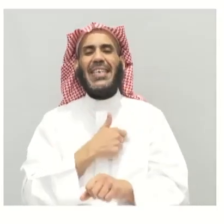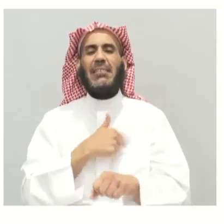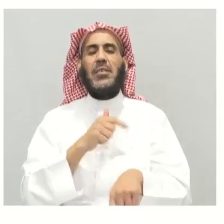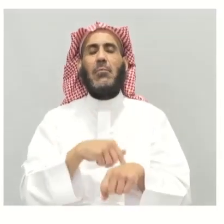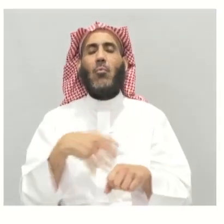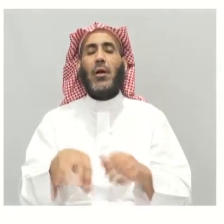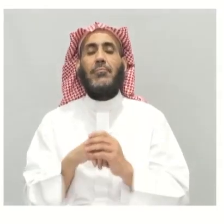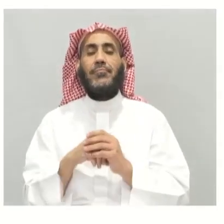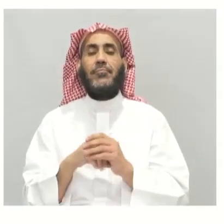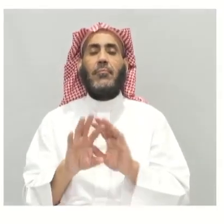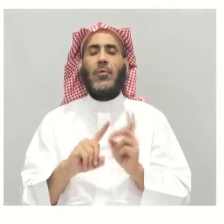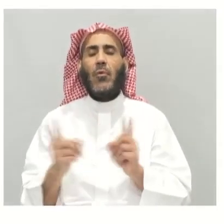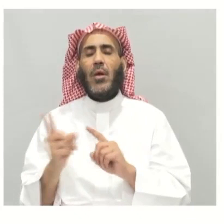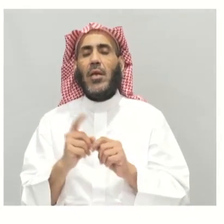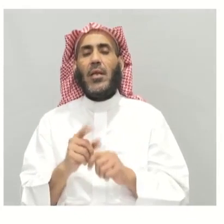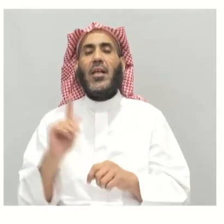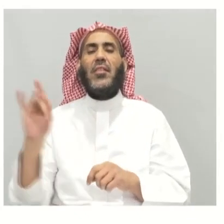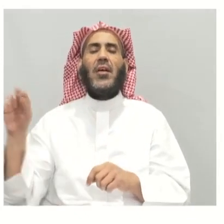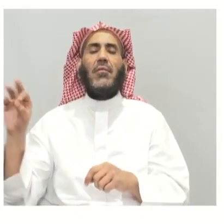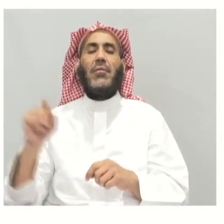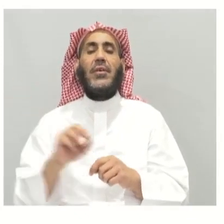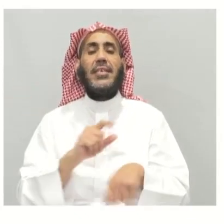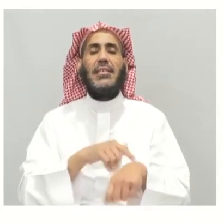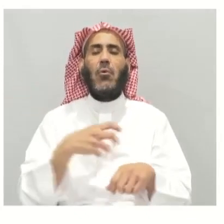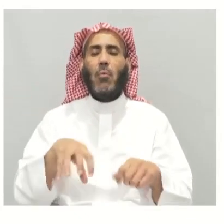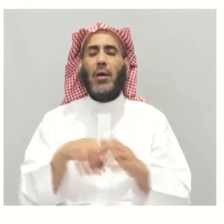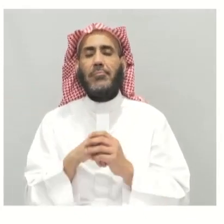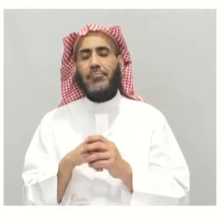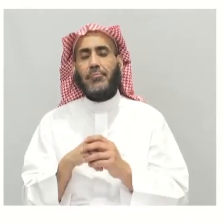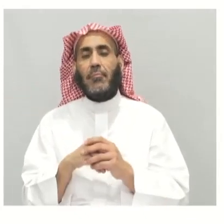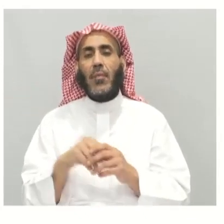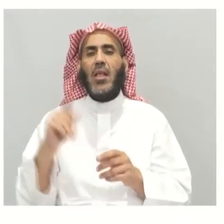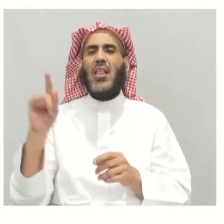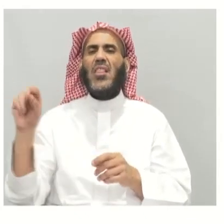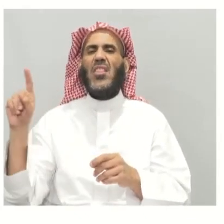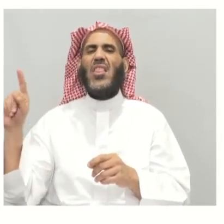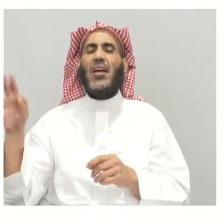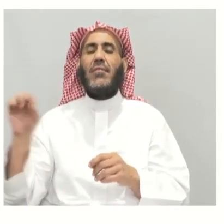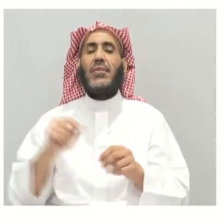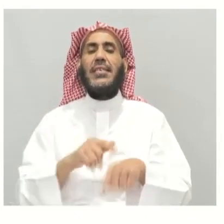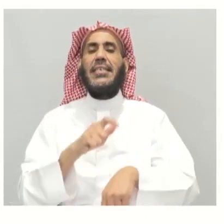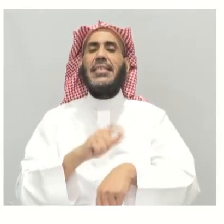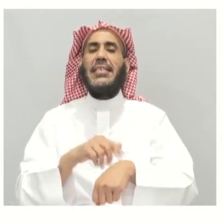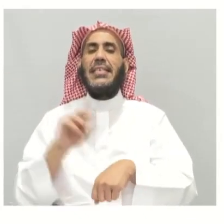الزمان والمكان وبين ظرفي الزمان والمكان. من أمثلة ظرف الزمان والمكان ساعة،